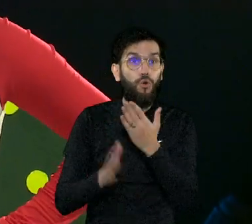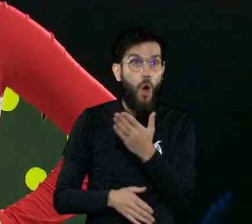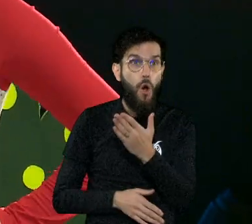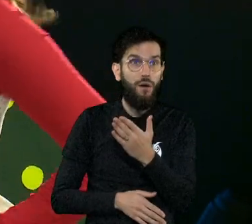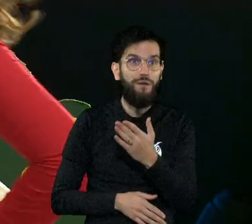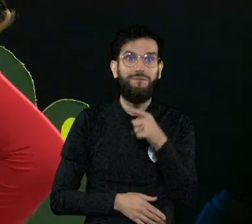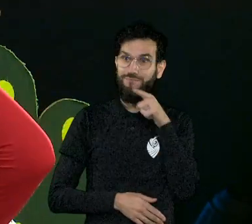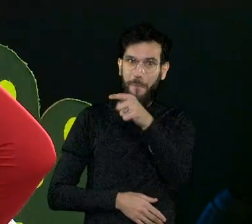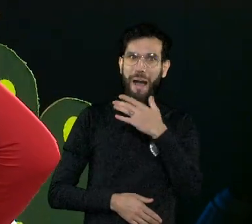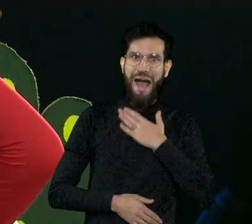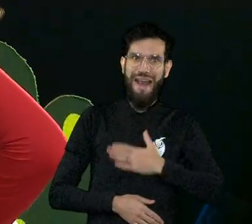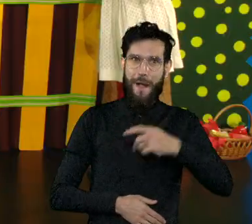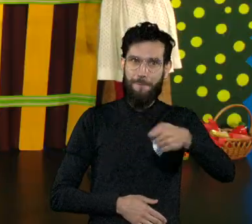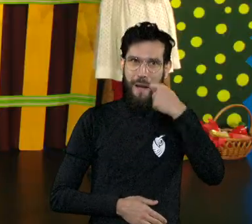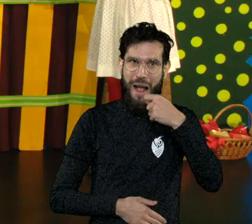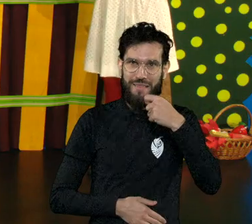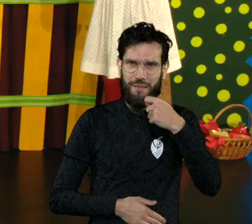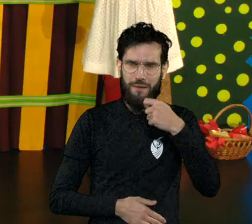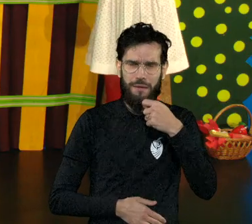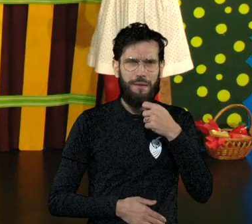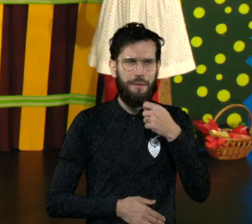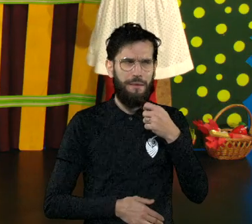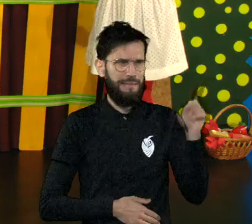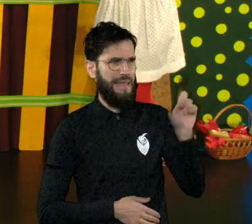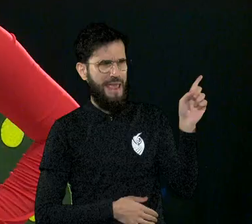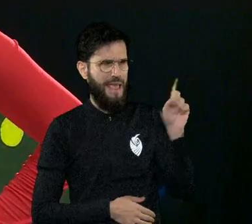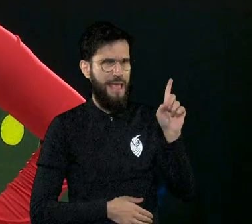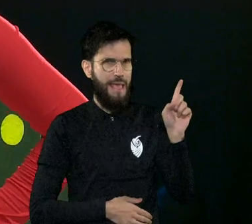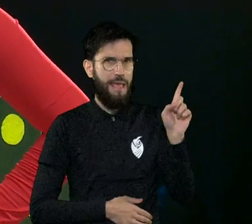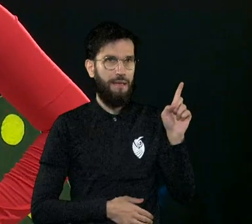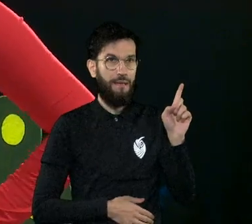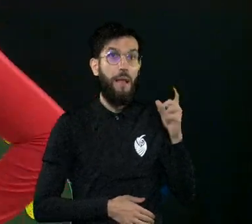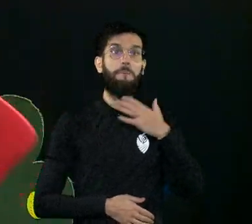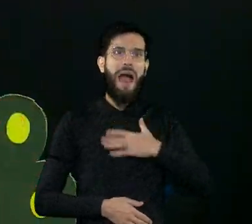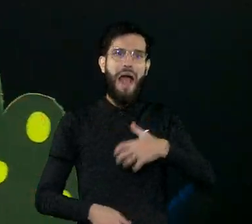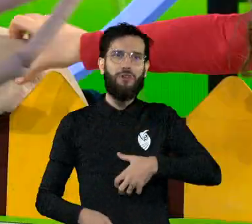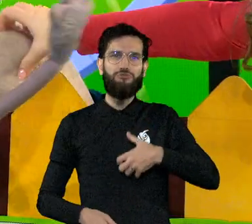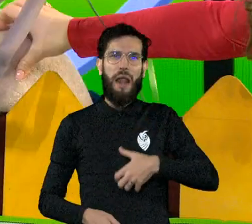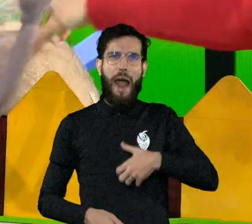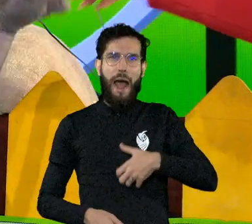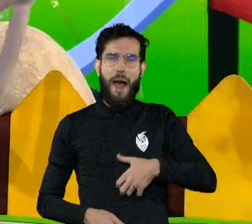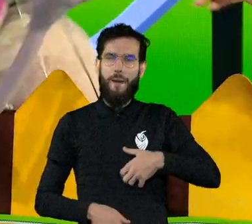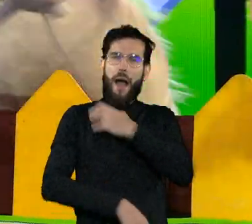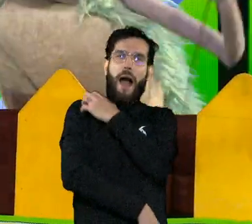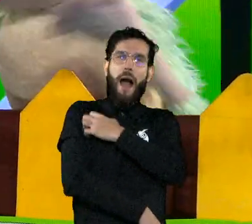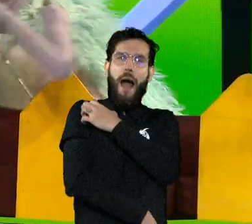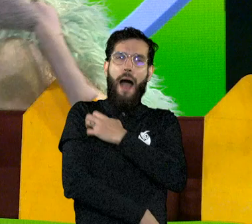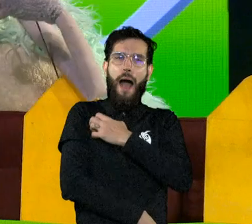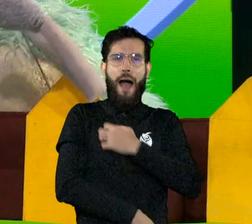akorát papa. Nie. Tak, to akorát škrapkanie na brúšku. Nie, to vie